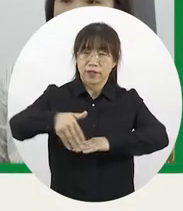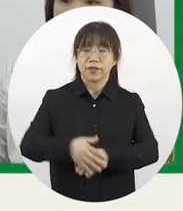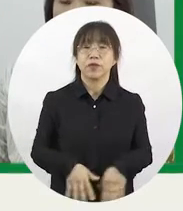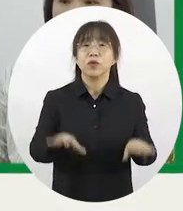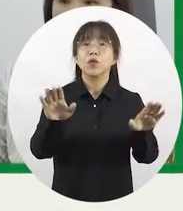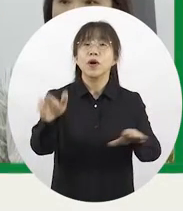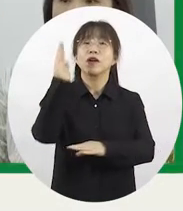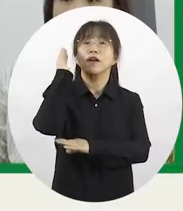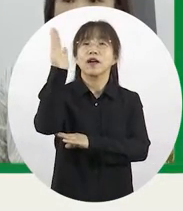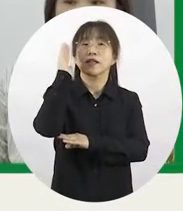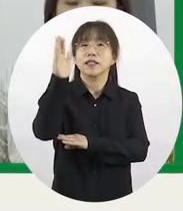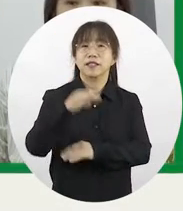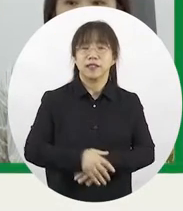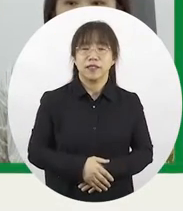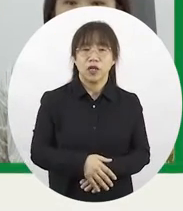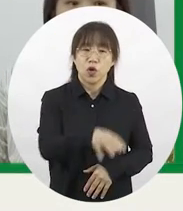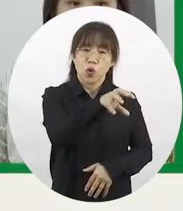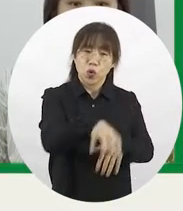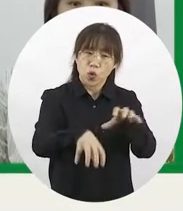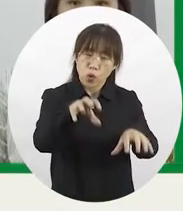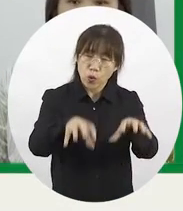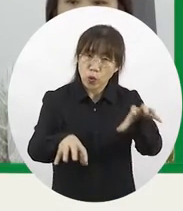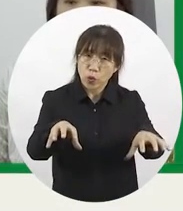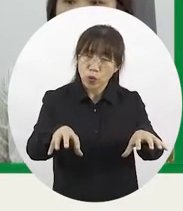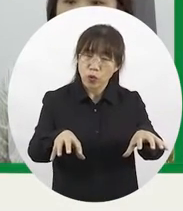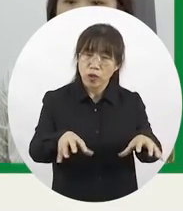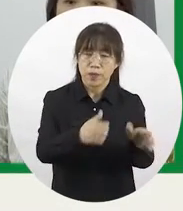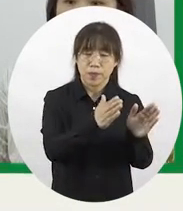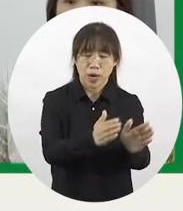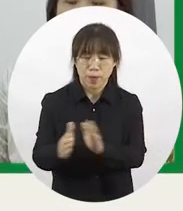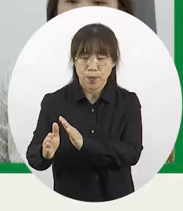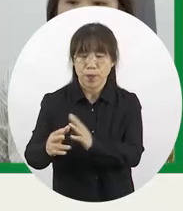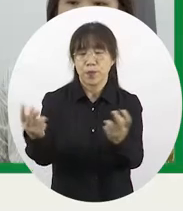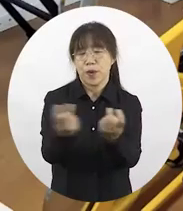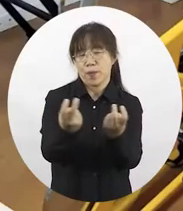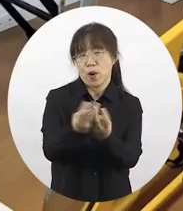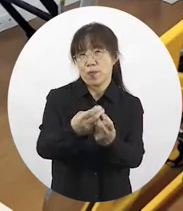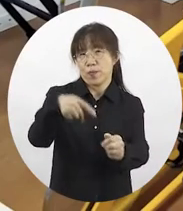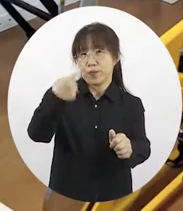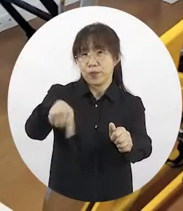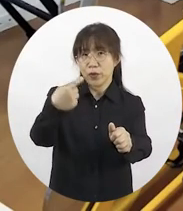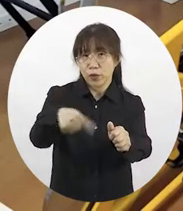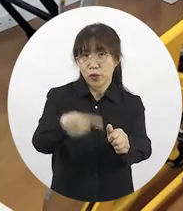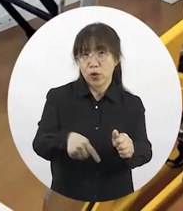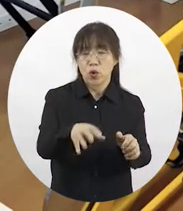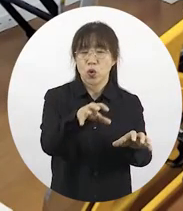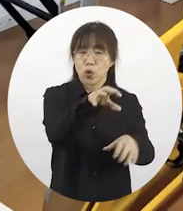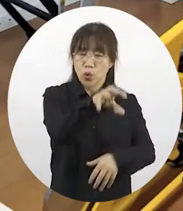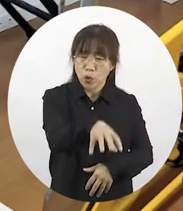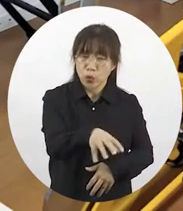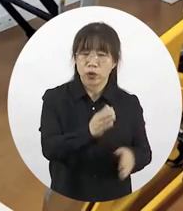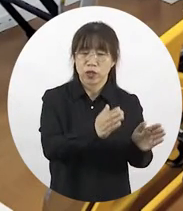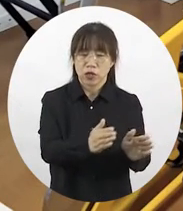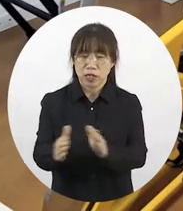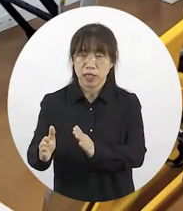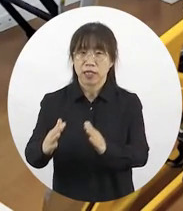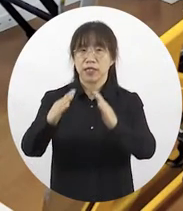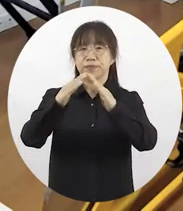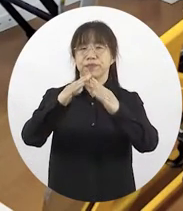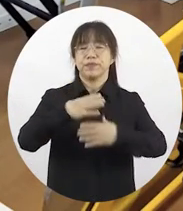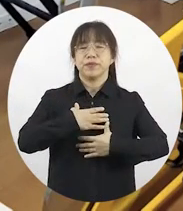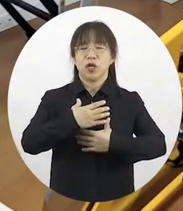이 정 대표는 이번 강의를 통해 공간 용도별 정리정돈 방법을 소개하며 공간과 정리를 통해